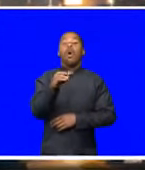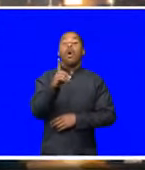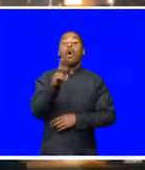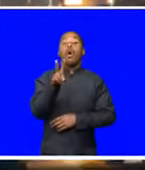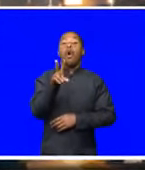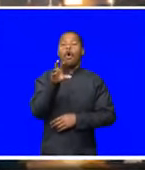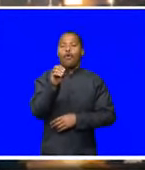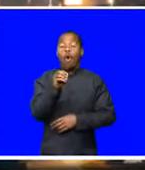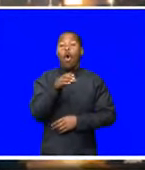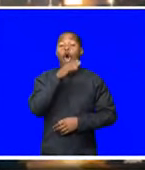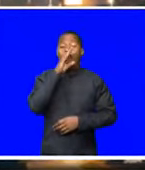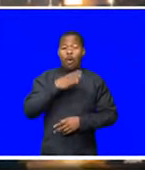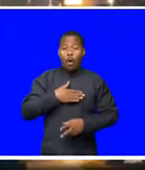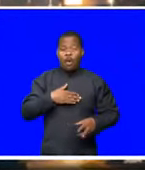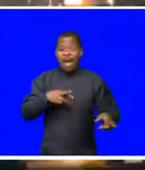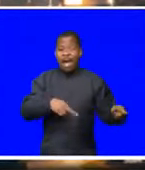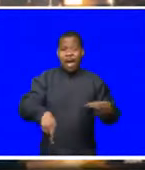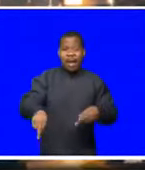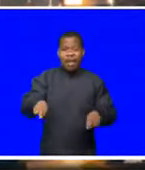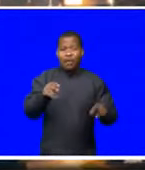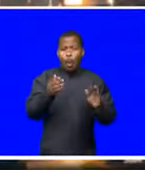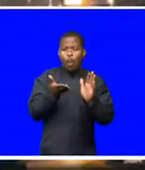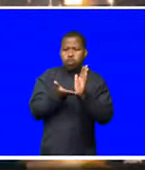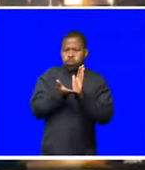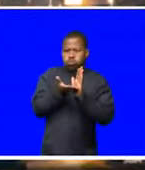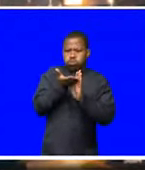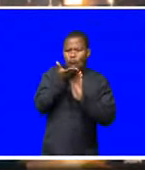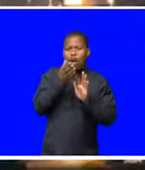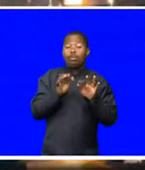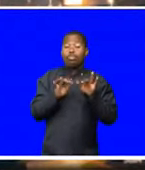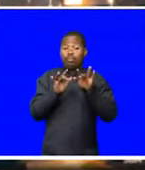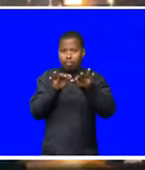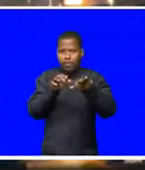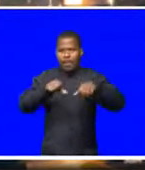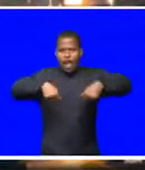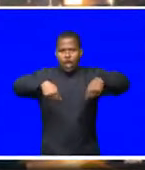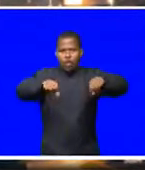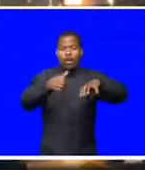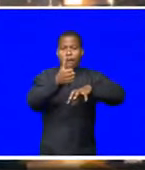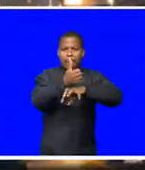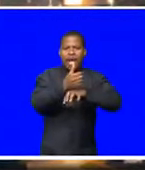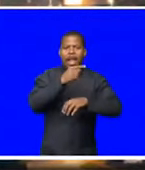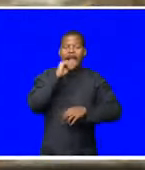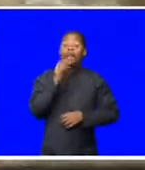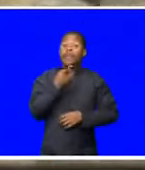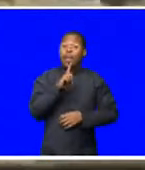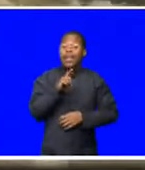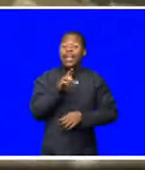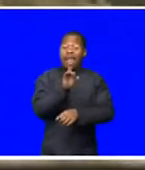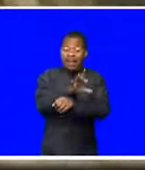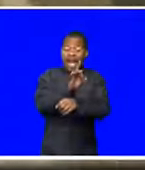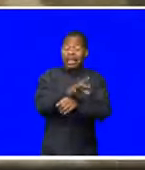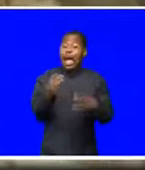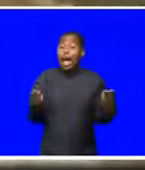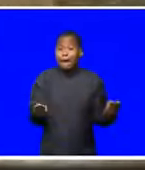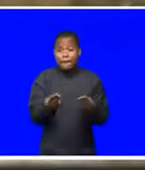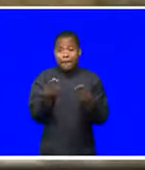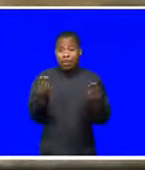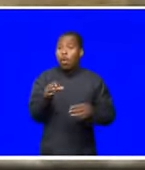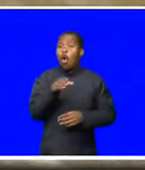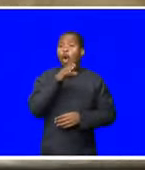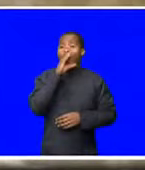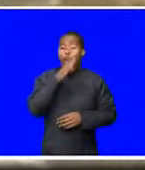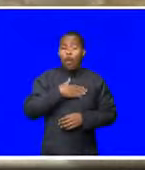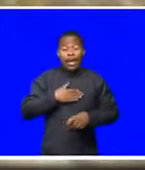yasenkweni bongandlamini ecwayisa ke sona sive lesewela kuwo lomfula ukuthi sicaphele singemuki babalelwa kulabane